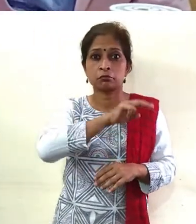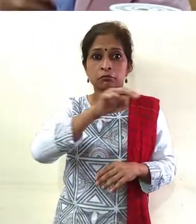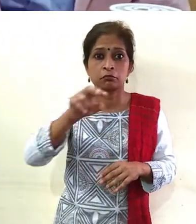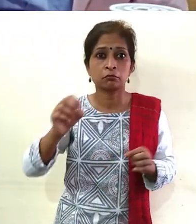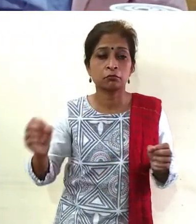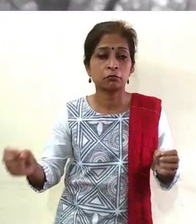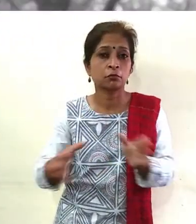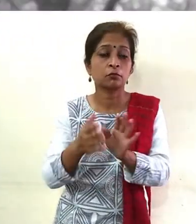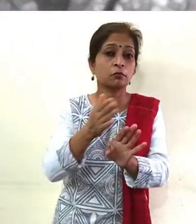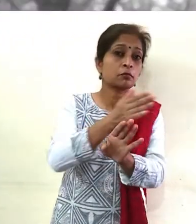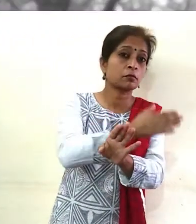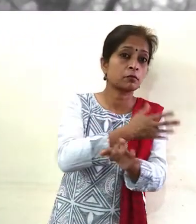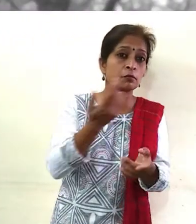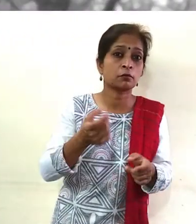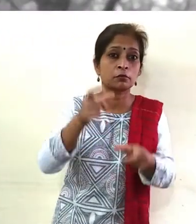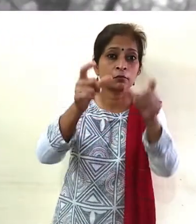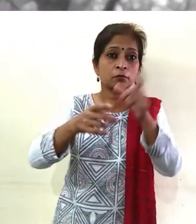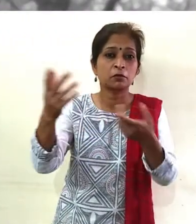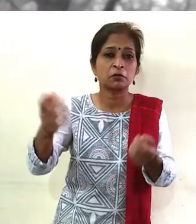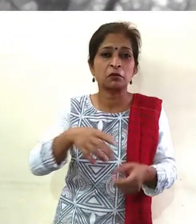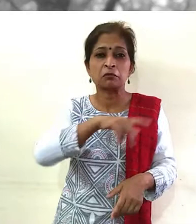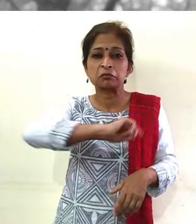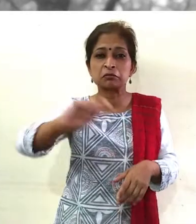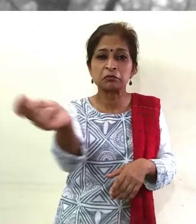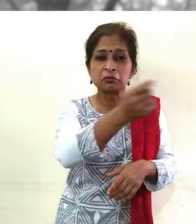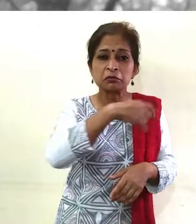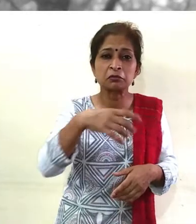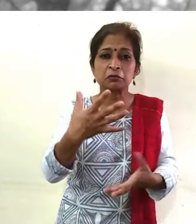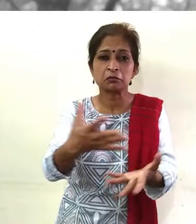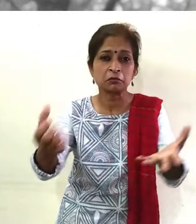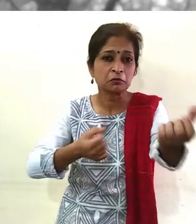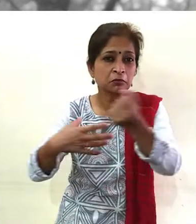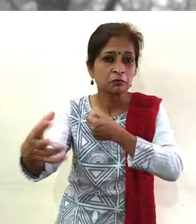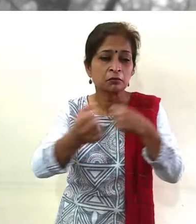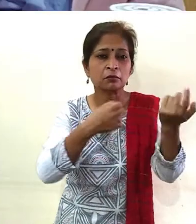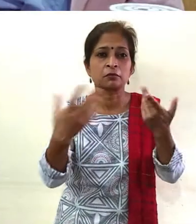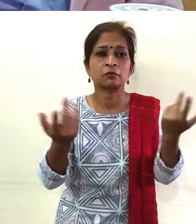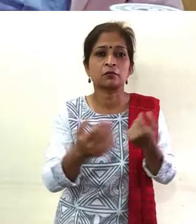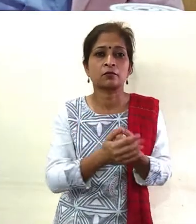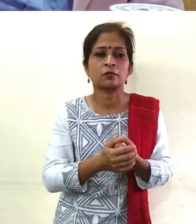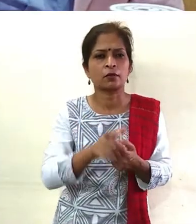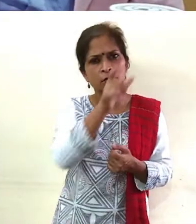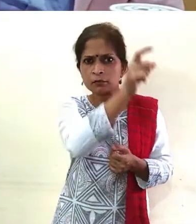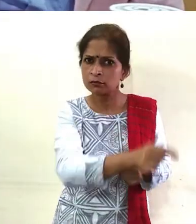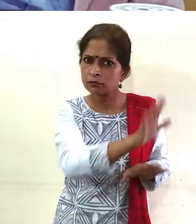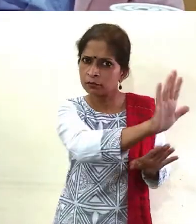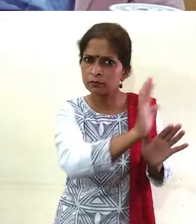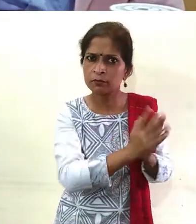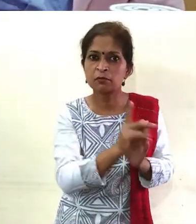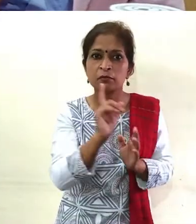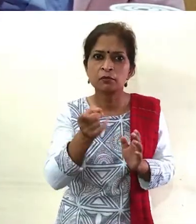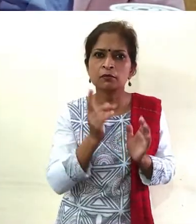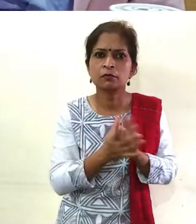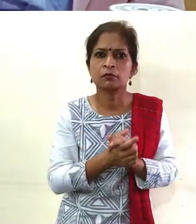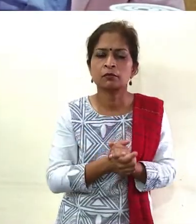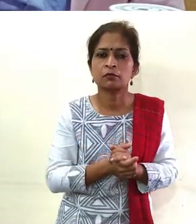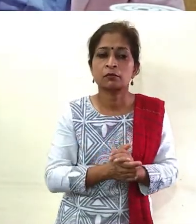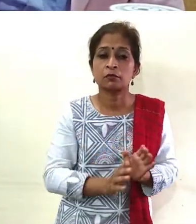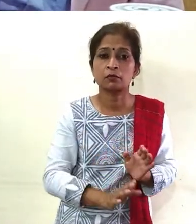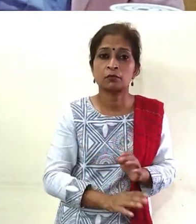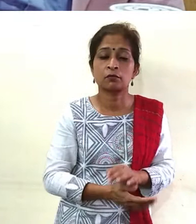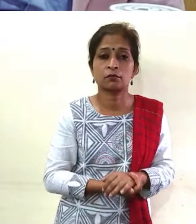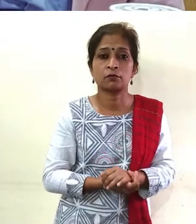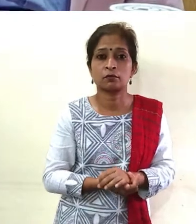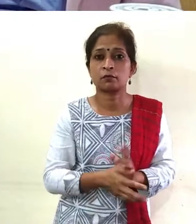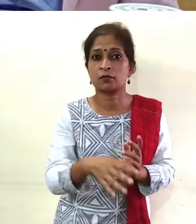निएंडरथल पहले की जो स्पीशीज थी, मार पीट, ये छीनो वो लपटाओ, था तो मनुष्य पर